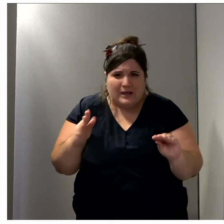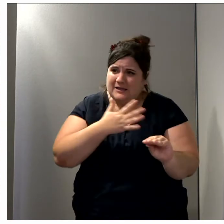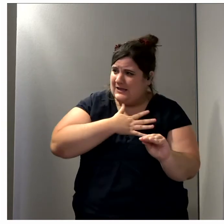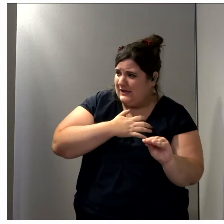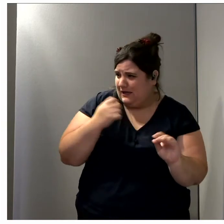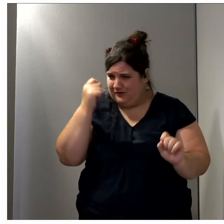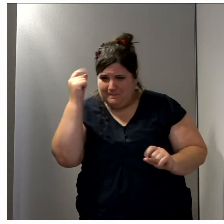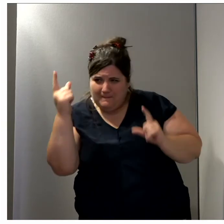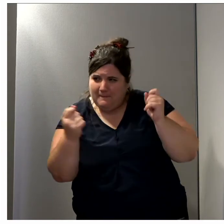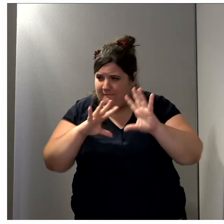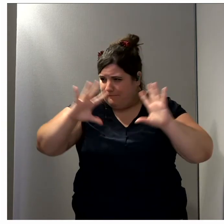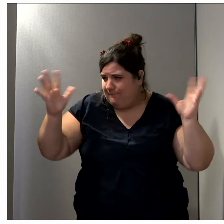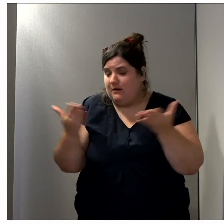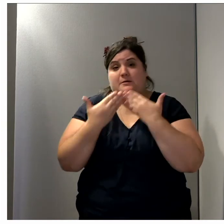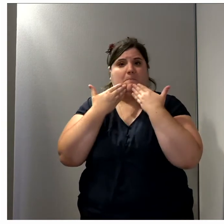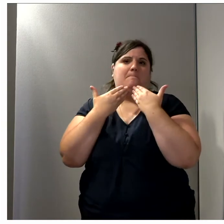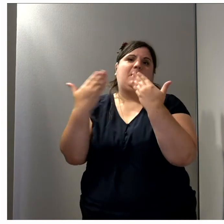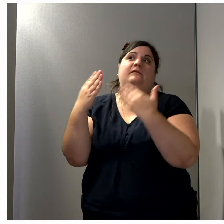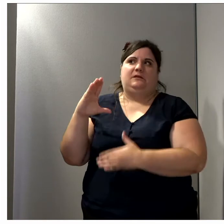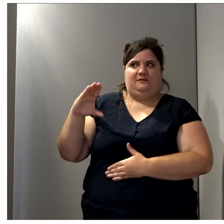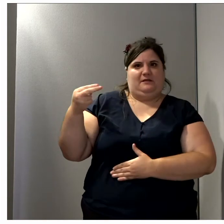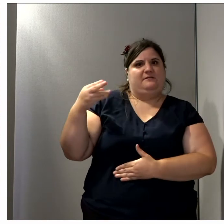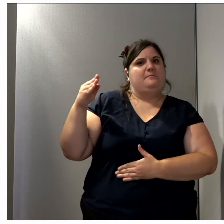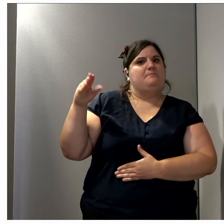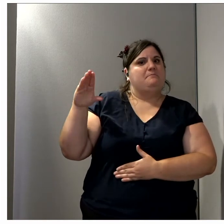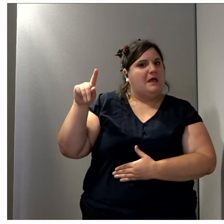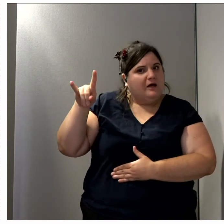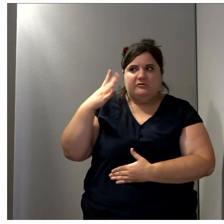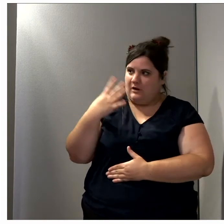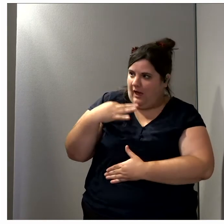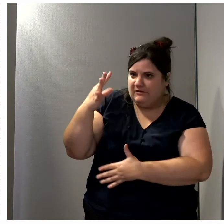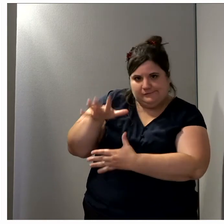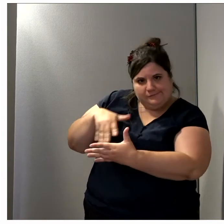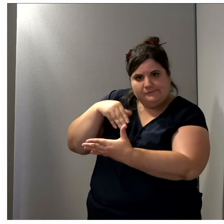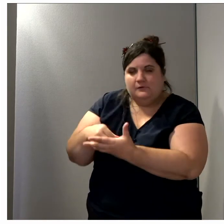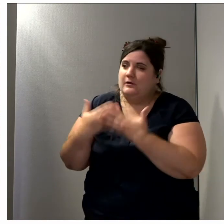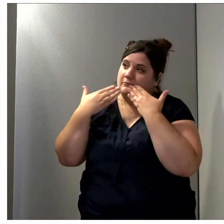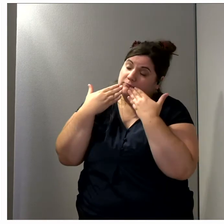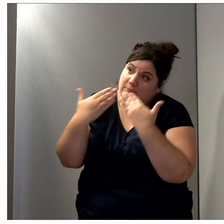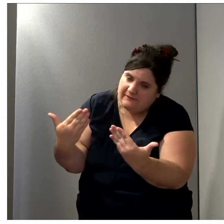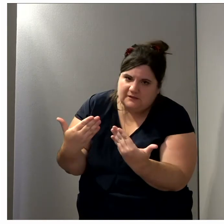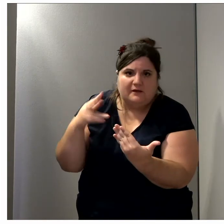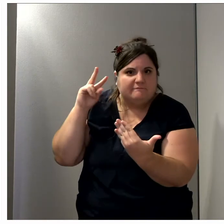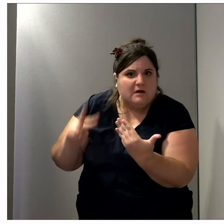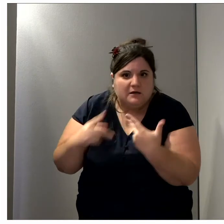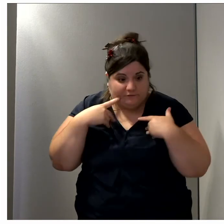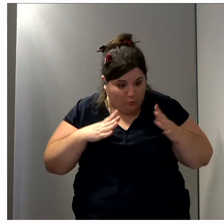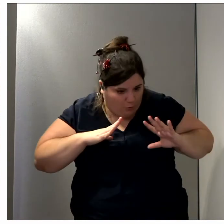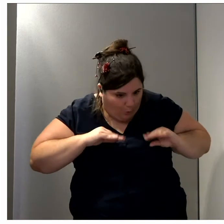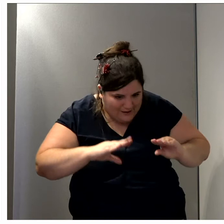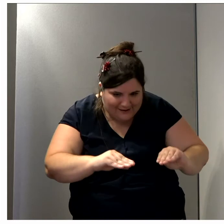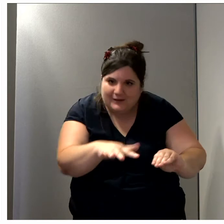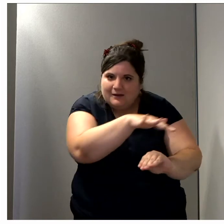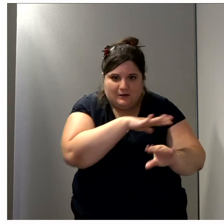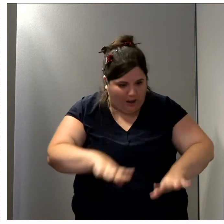remercie vraiment le CNCPH de nous avoir permis de participer parce qu'on est au plus proche de la réalité